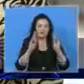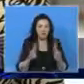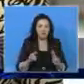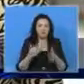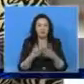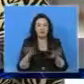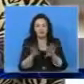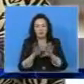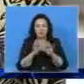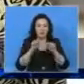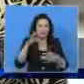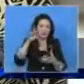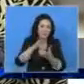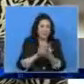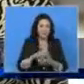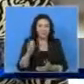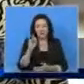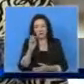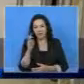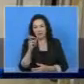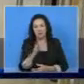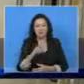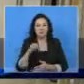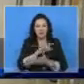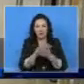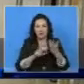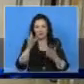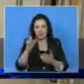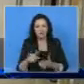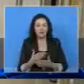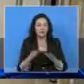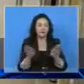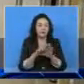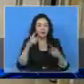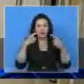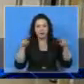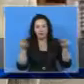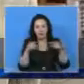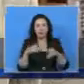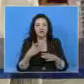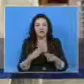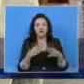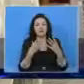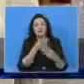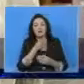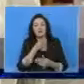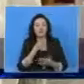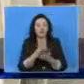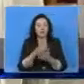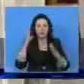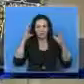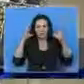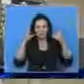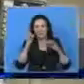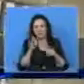в которых они также могут ознакомиться с биографией поэта отметим копии экспонатов музея Абая если университете имени